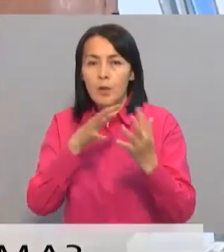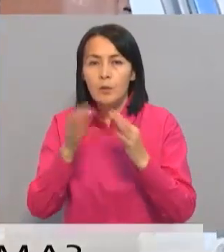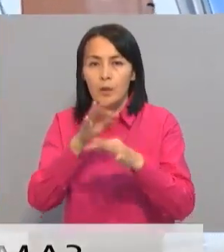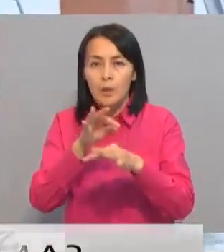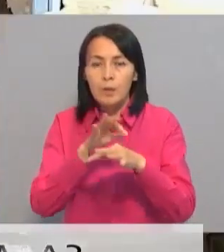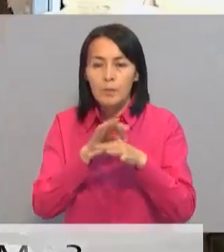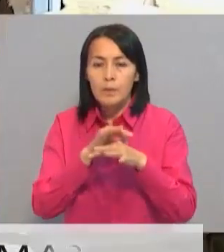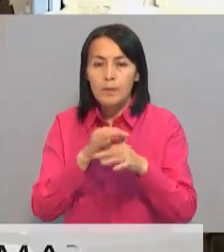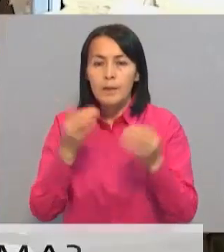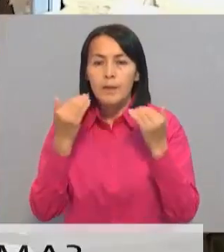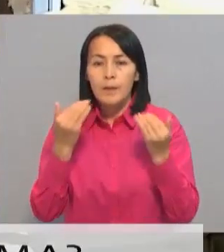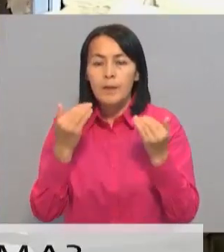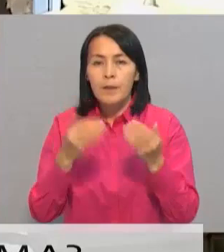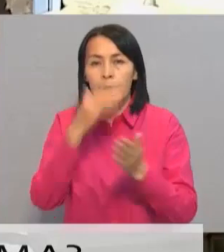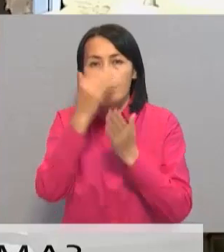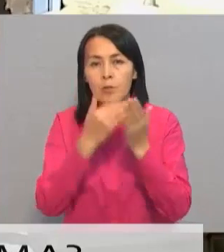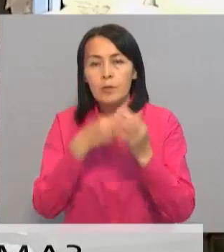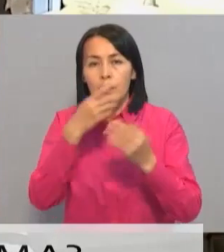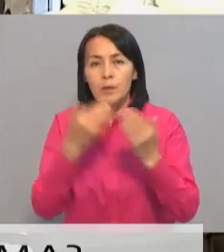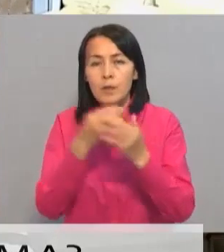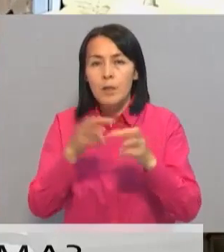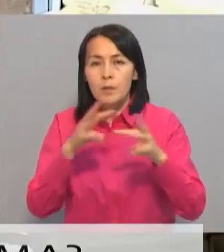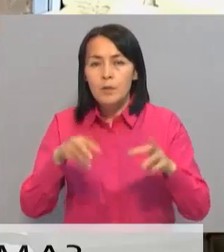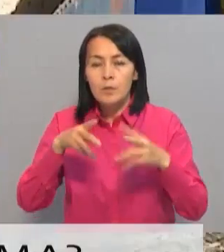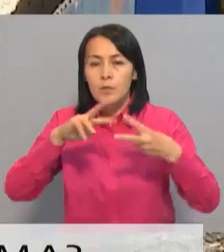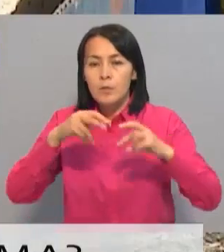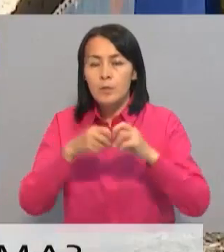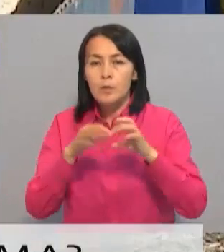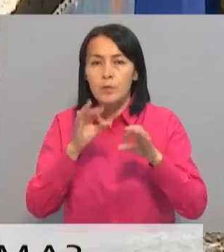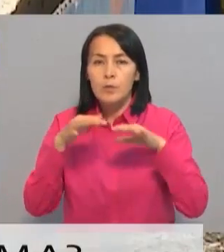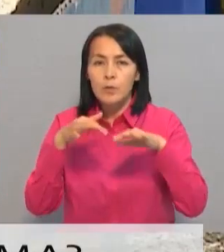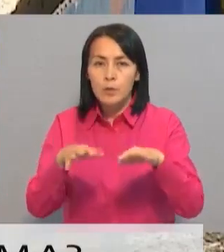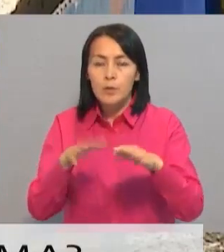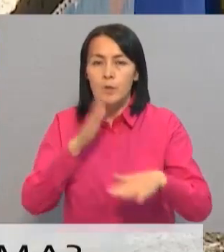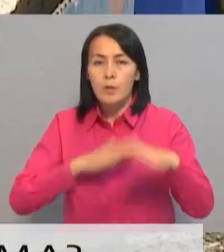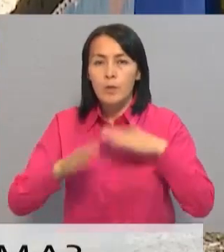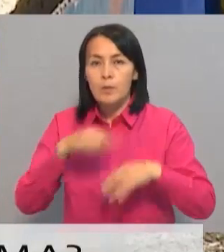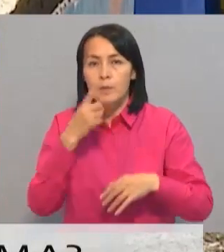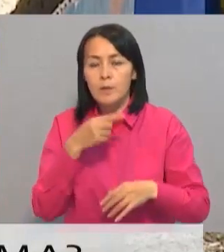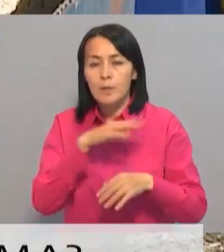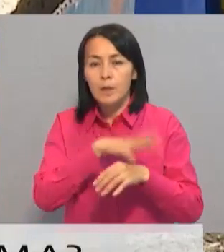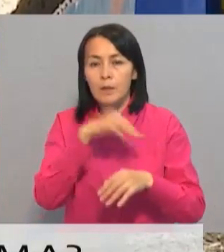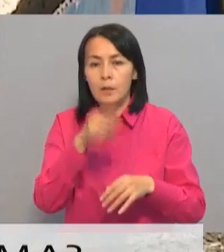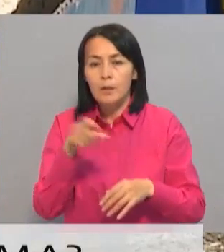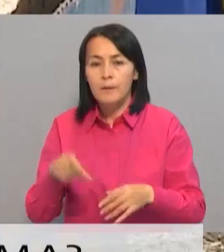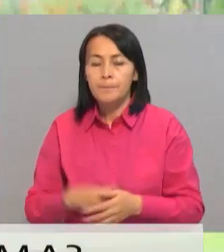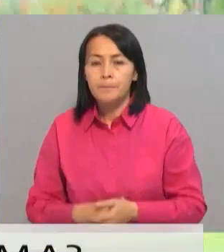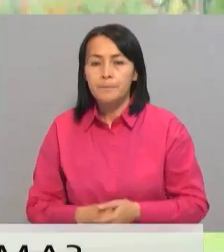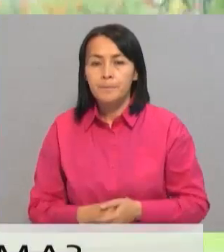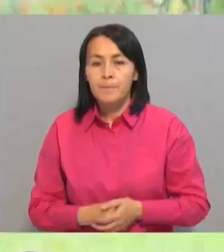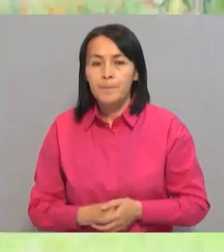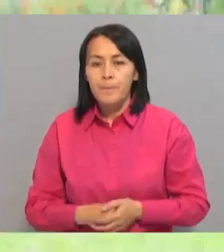өзгеге тәуелді. Енді жолдауда айтылған жаңа министрлік осы мәселені оң шешетініне қуаныштымыз дейді мақтаралдықтар.